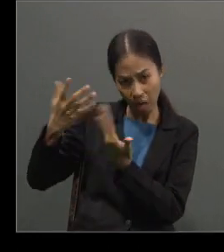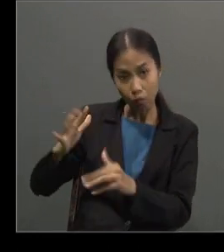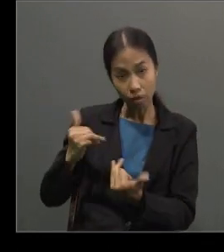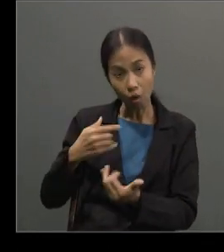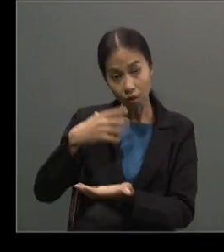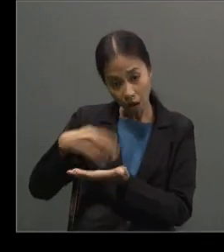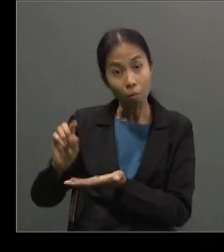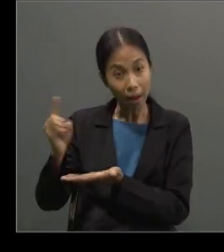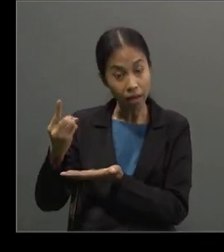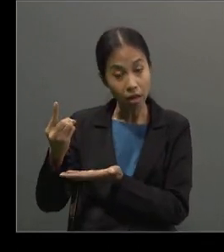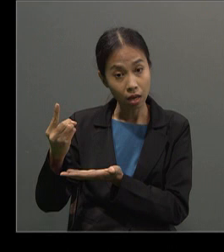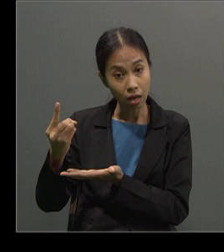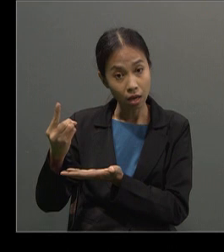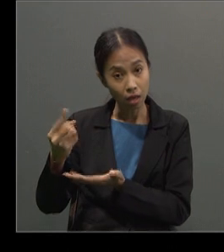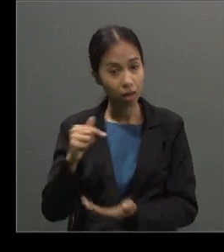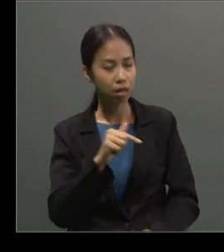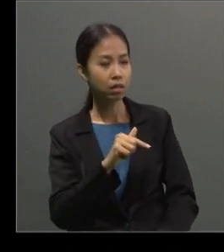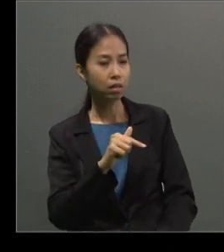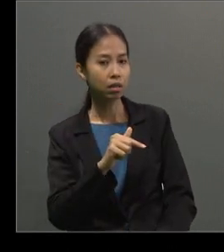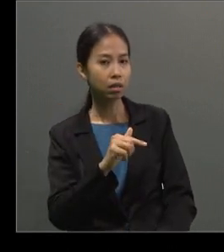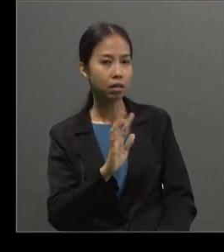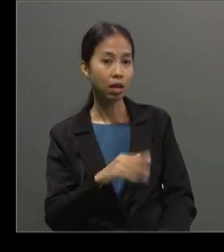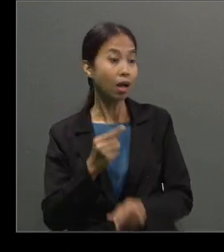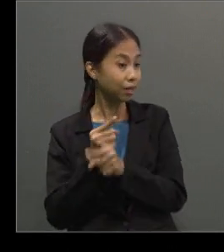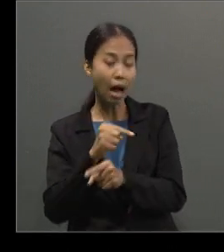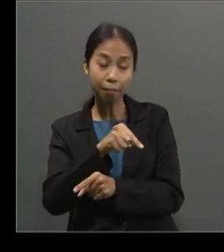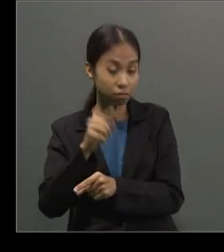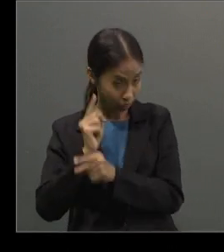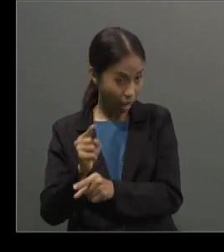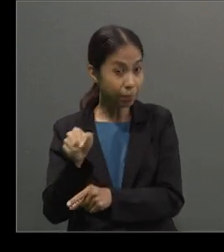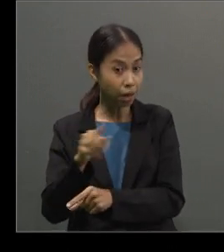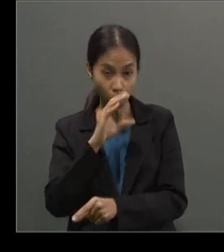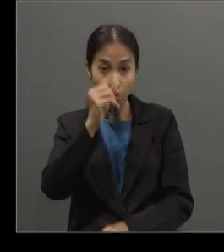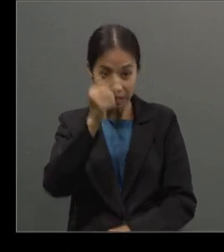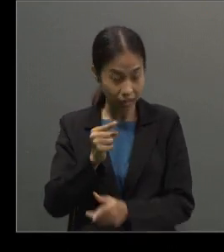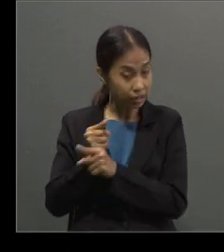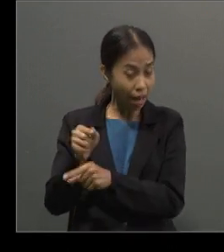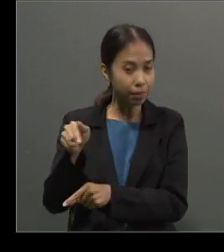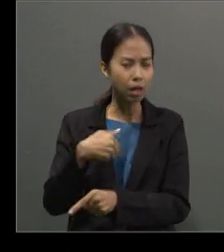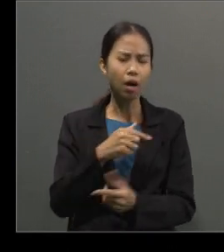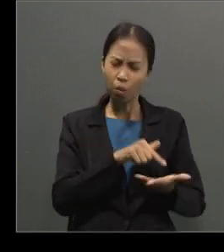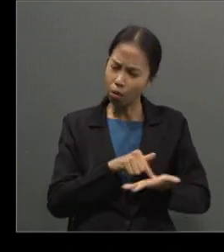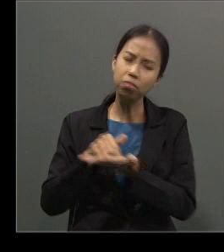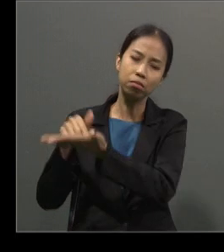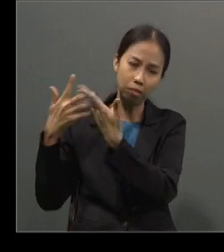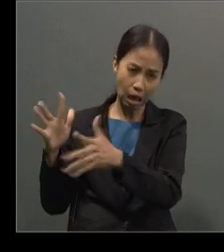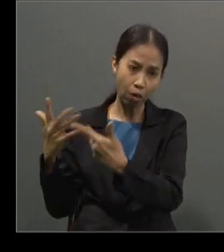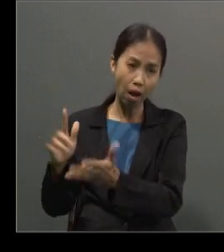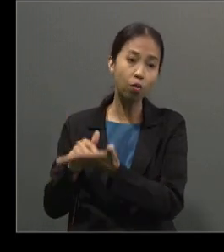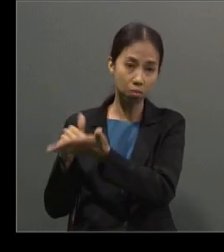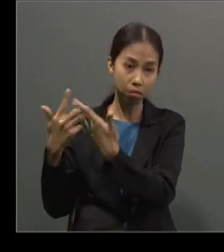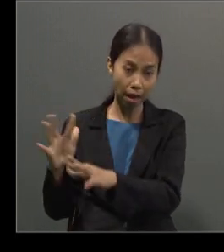การไปเรียบร้อยแล้วครับ อ๋อยื่นไปการก็คือตามนั้นใช่ไหมความจริงอ่ะ ใช่ครับท่านครับผมยื่นไปแล้วครับได้ที่ที่ผมว่าระบบ